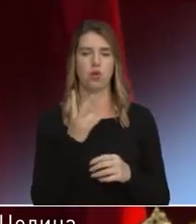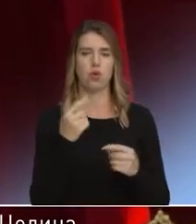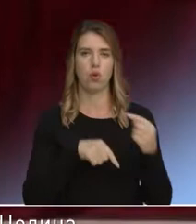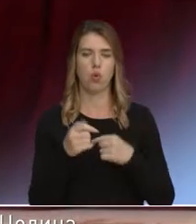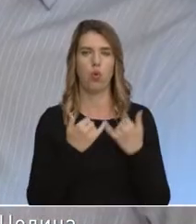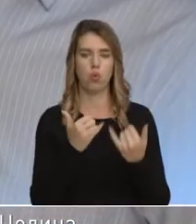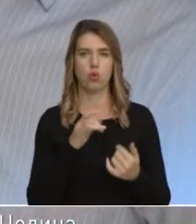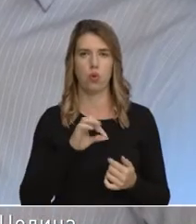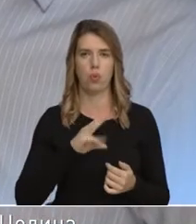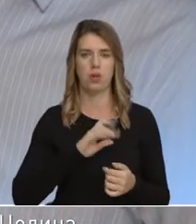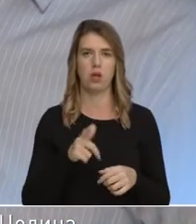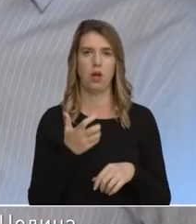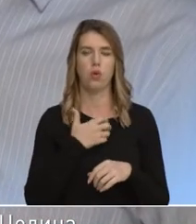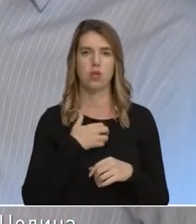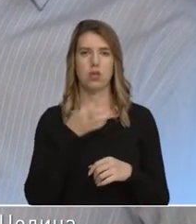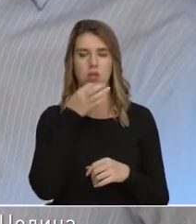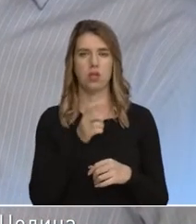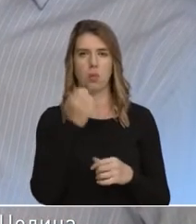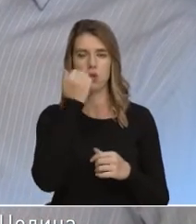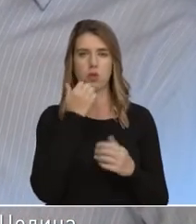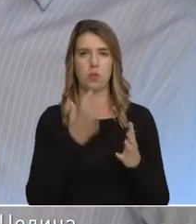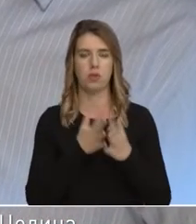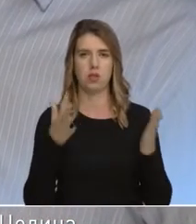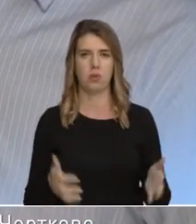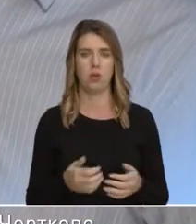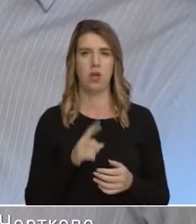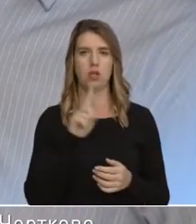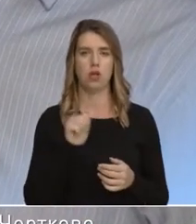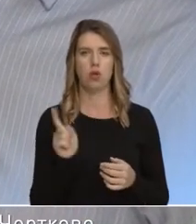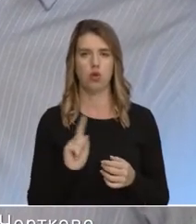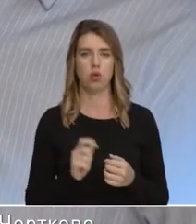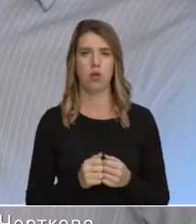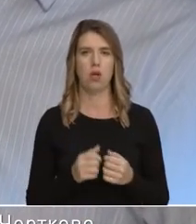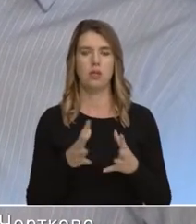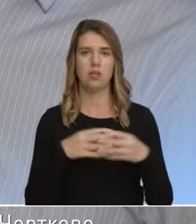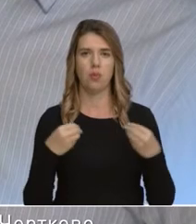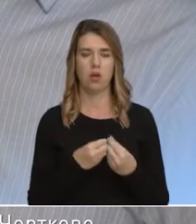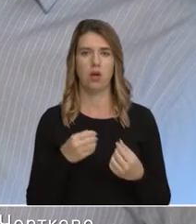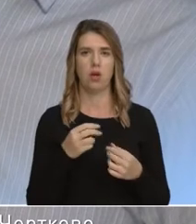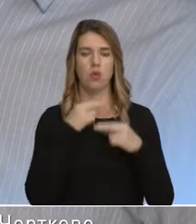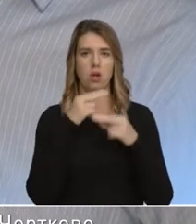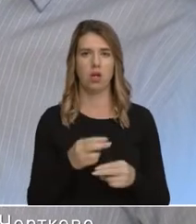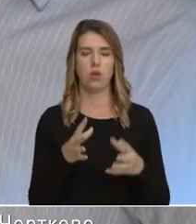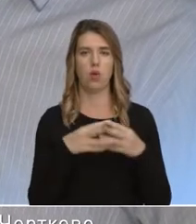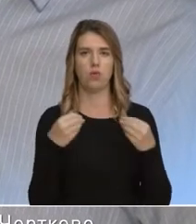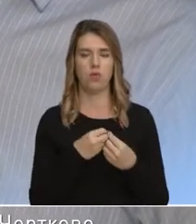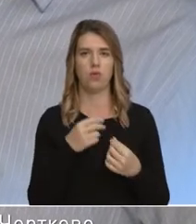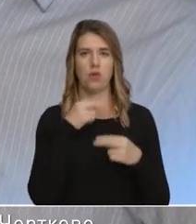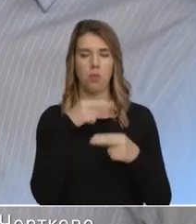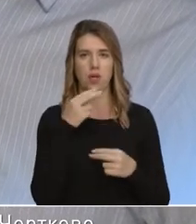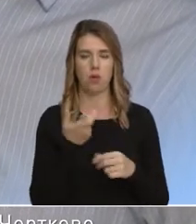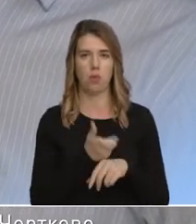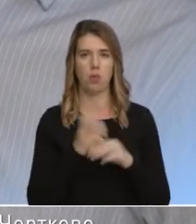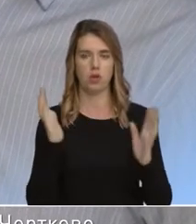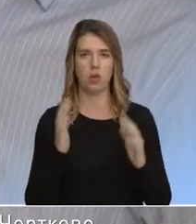другу уступать. Хочется сказать большое спасибо вот за то, что семье уделяется очень много внимания, потому